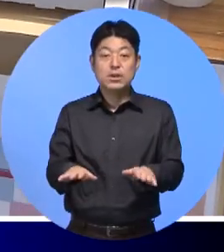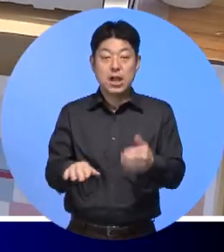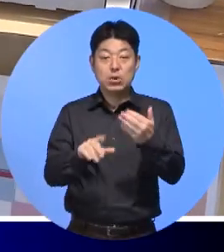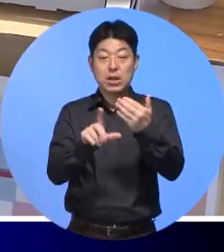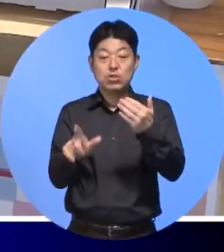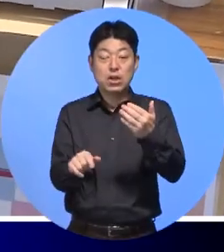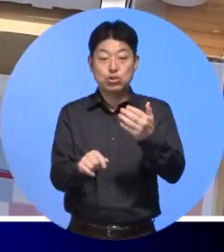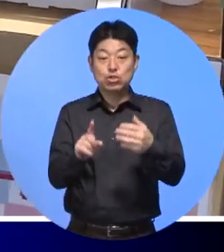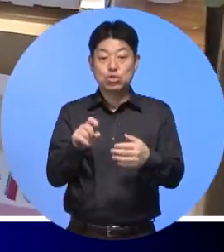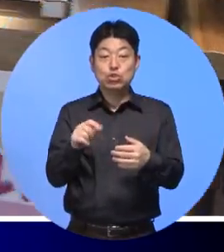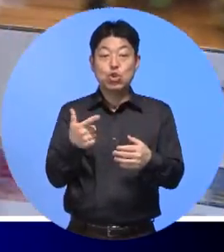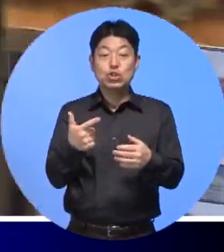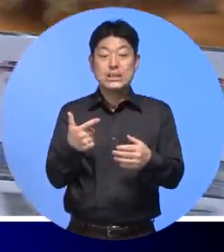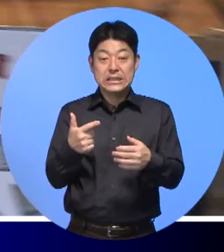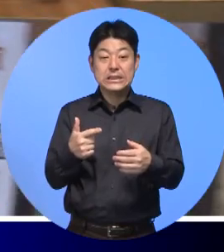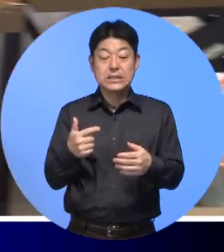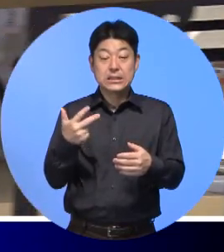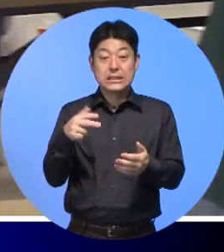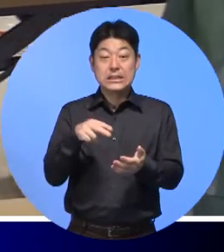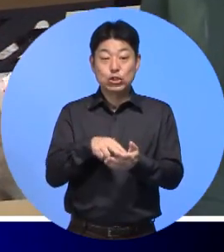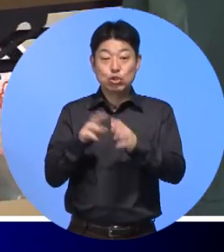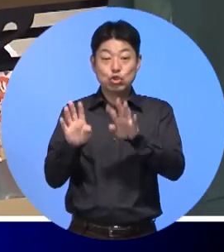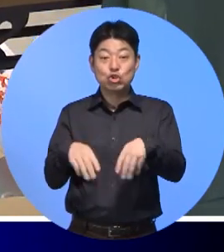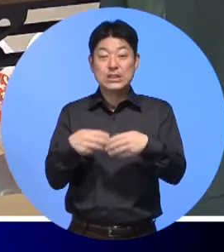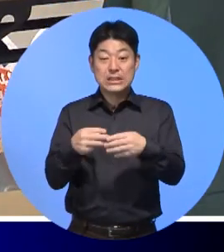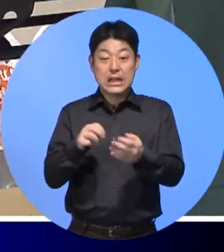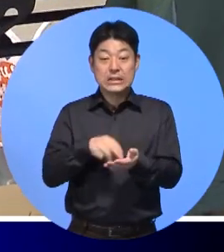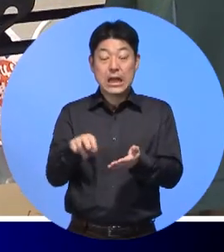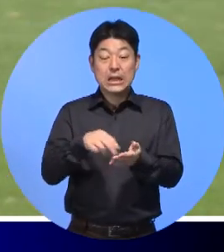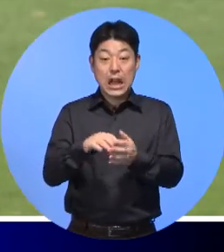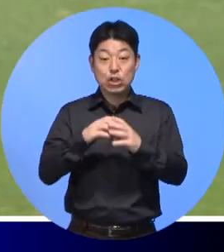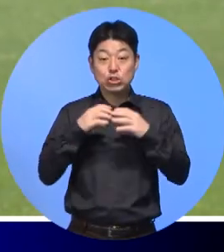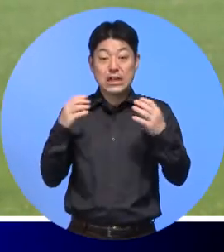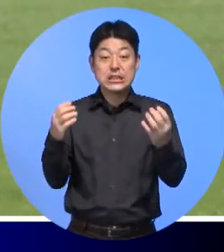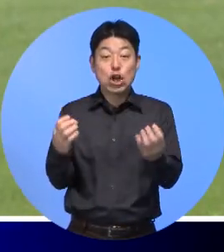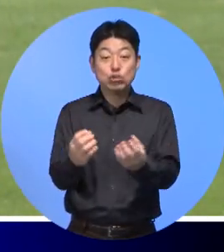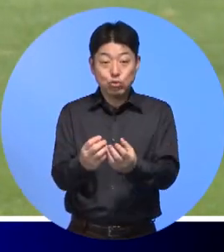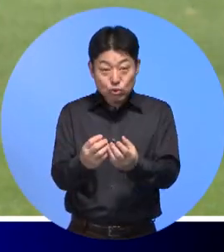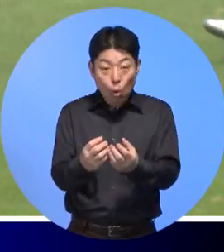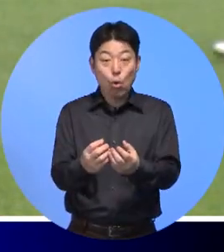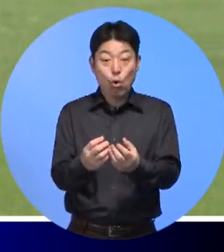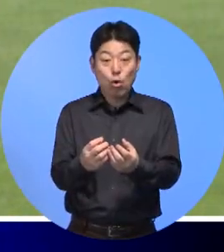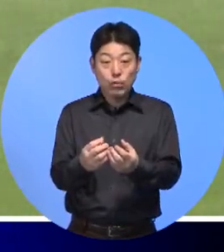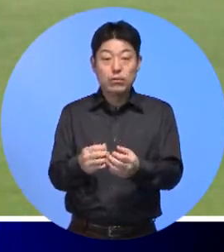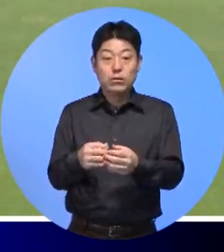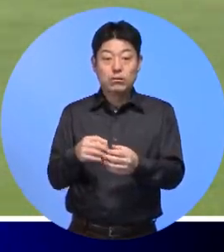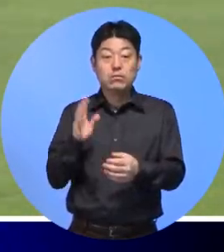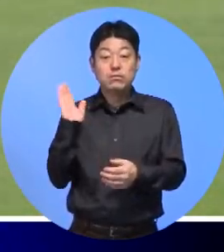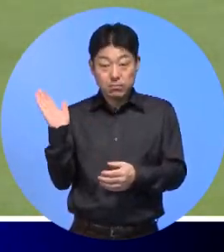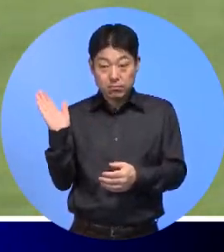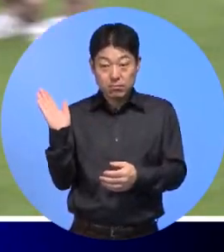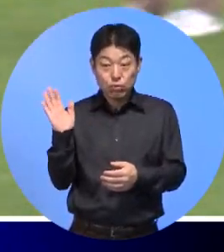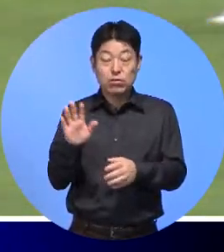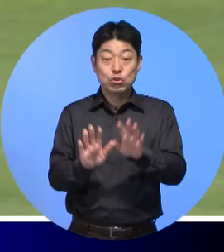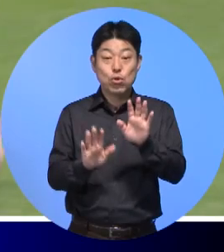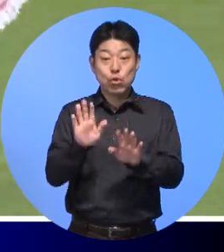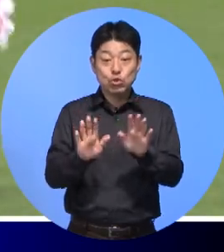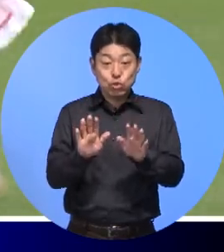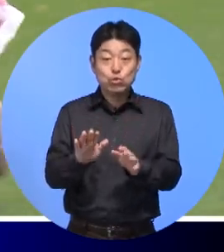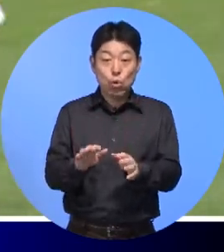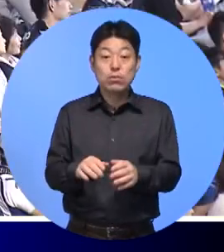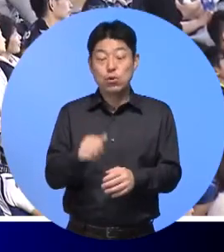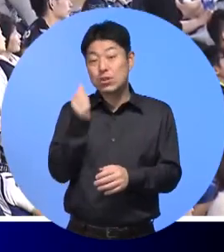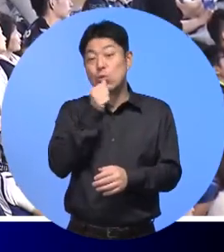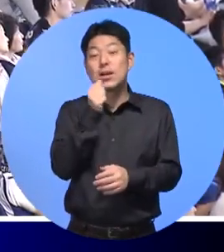今回のマイタウンマイガンバは9月16日に市立吹田サッカースタジアムで行われた吹田スタジアムフェス